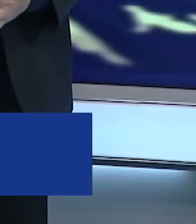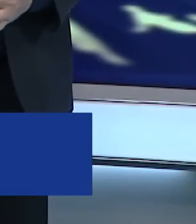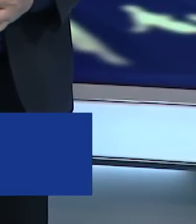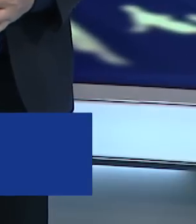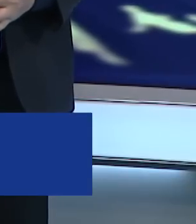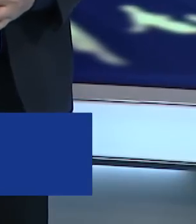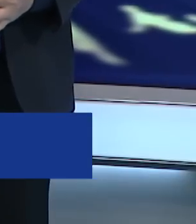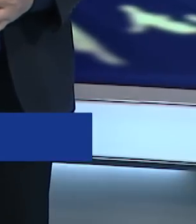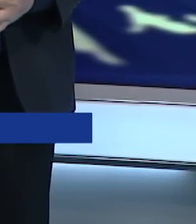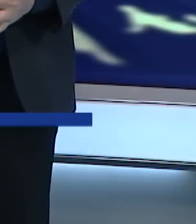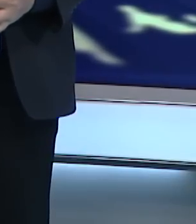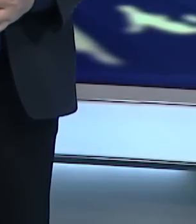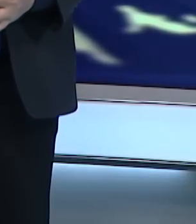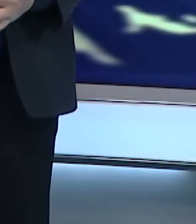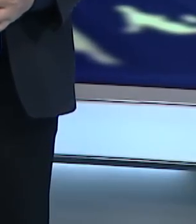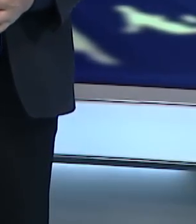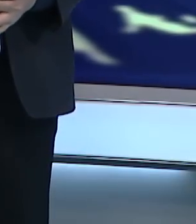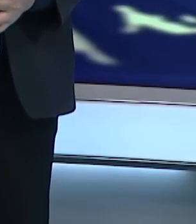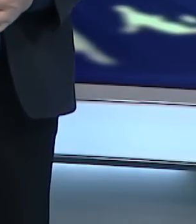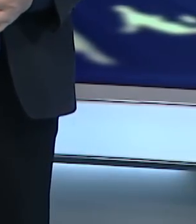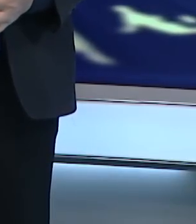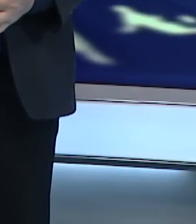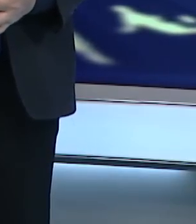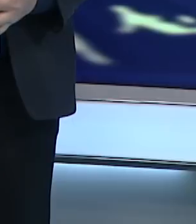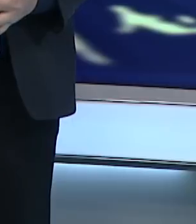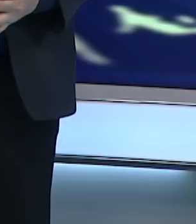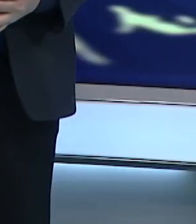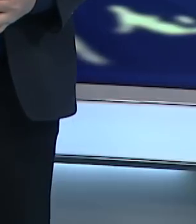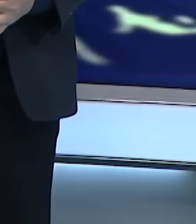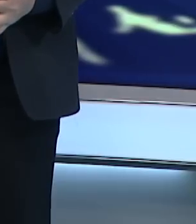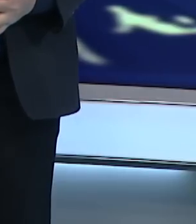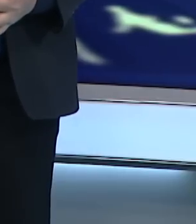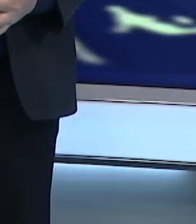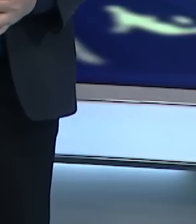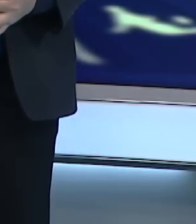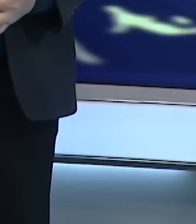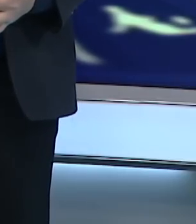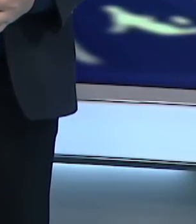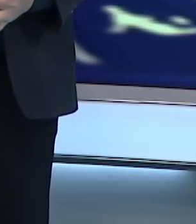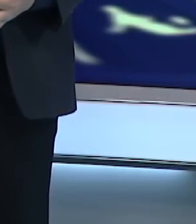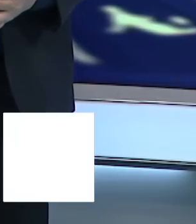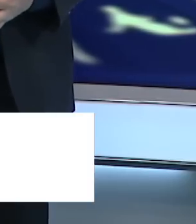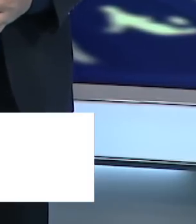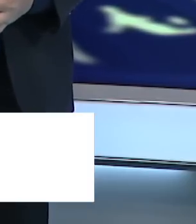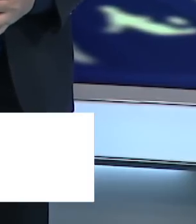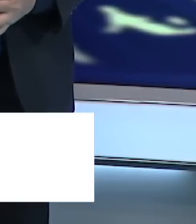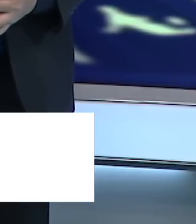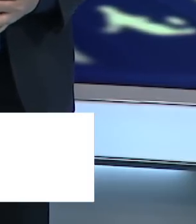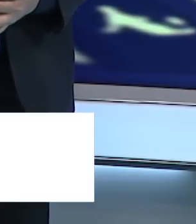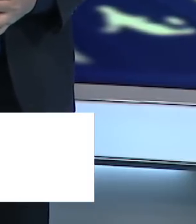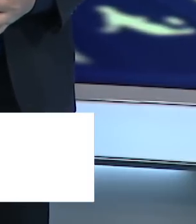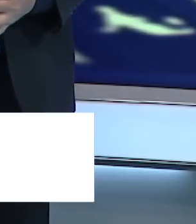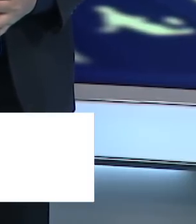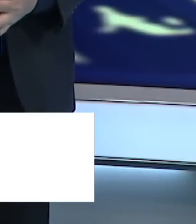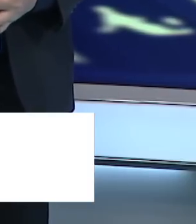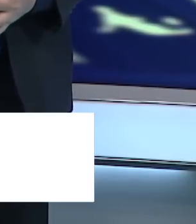шалгуулах тэмцээнд үргэлжлээ явагдаж байна. Үндсэн төрөлд оролцсон Монголын багт амжилттай энэ тэмцээнээс 4 алт, 2 мөнгө, 4 хүрэл медалийг хүртсэн